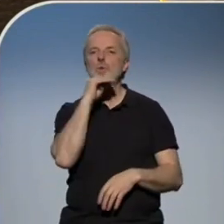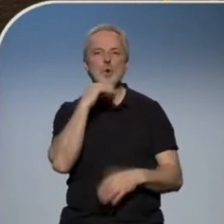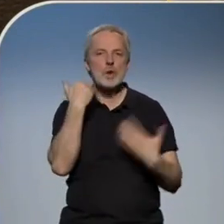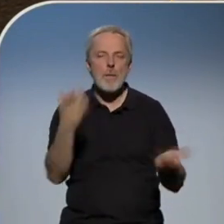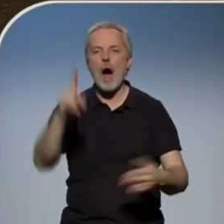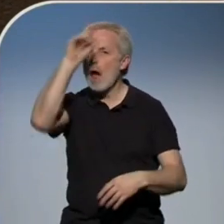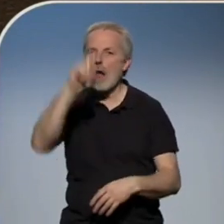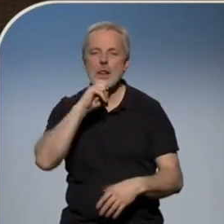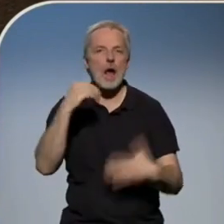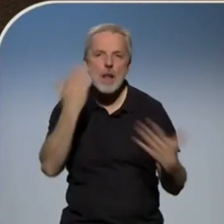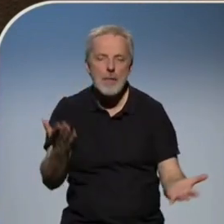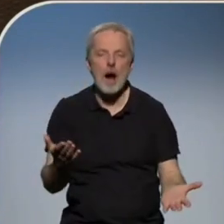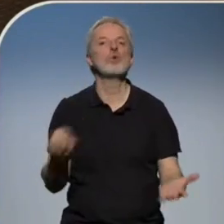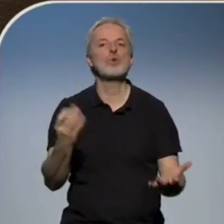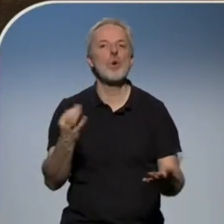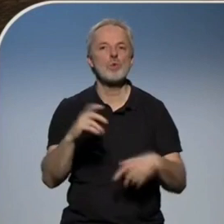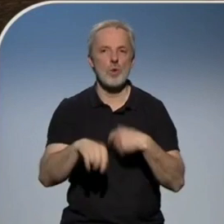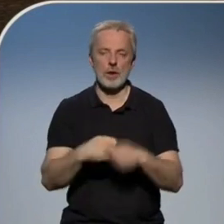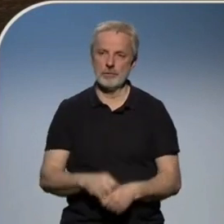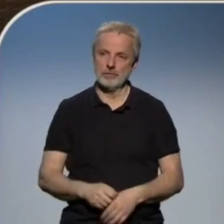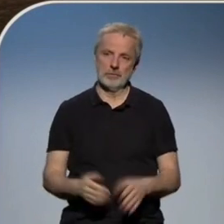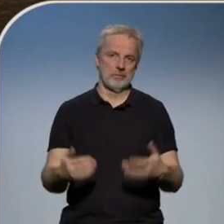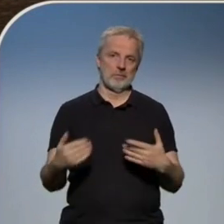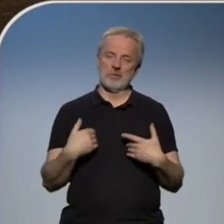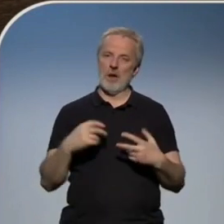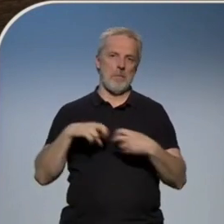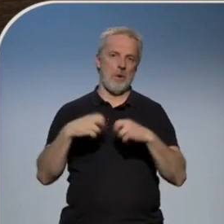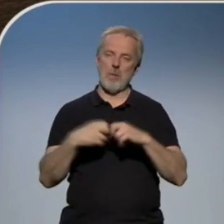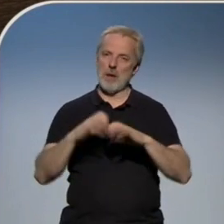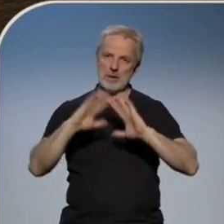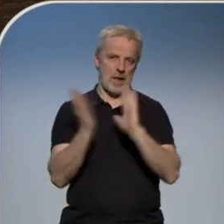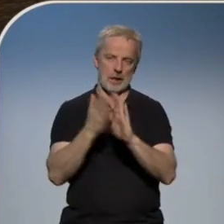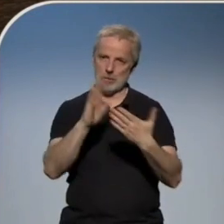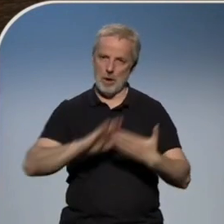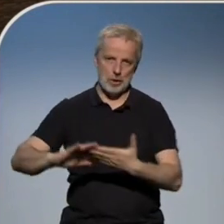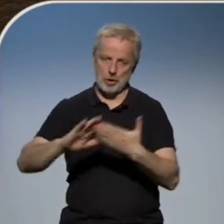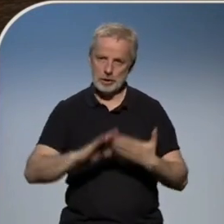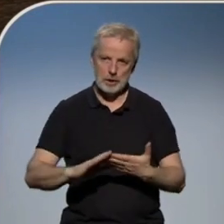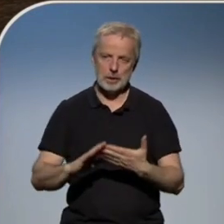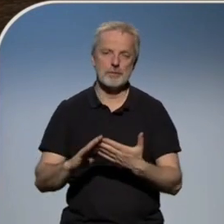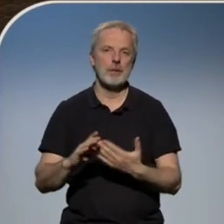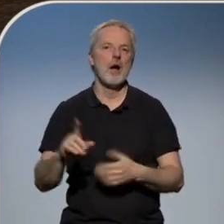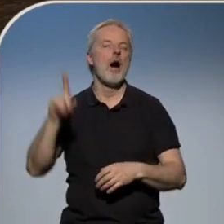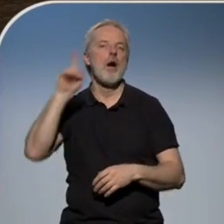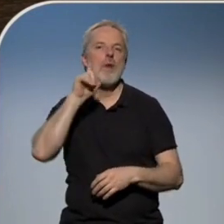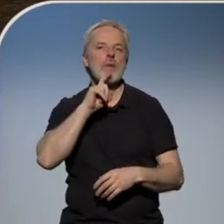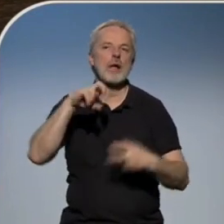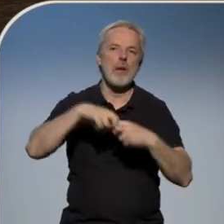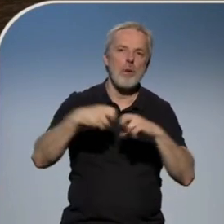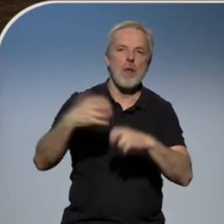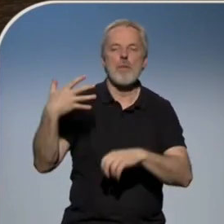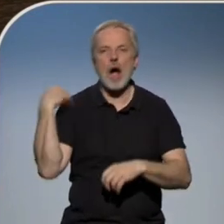chybí, co můžou ty maminky udělat? To je spíš společenský problém než problém těch maminek. Jo. To, každý jsme jenom člověk a když ta maminka řeší ekonomické věci,